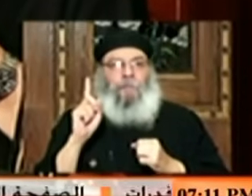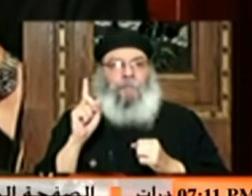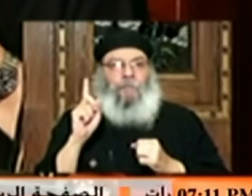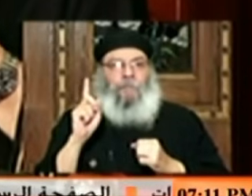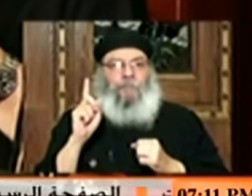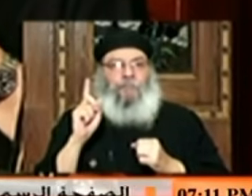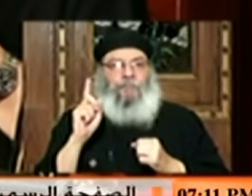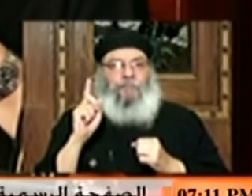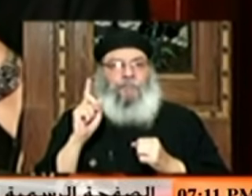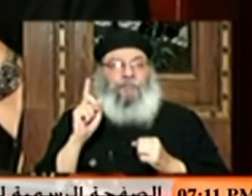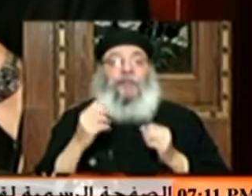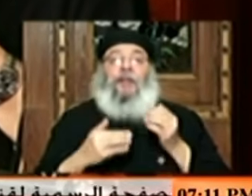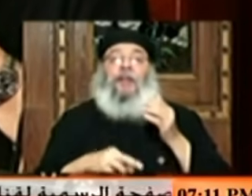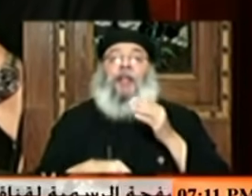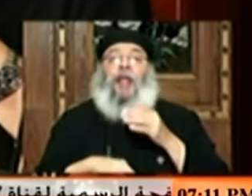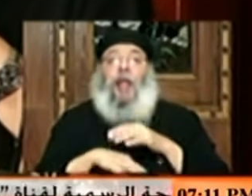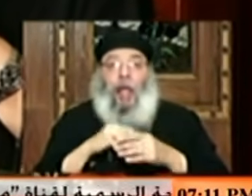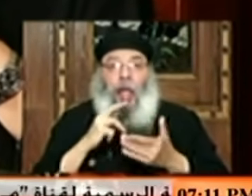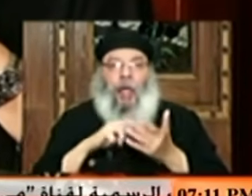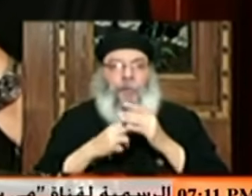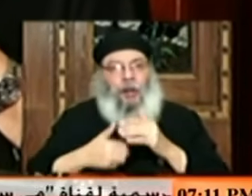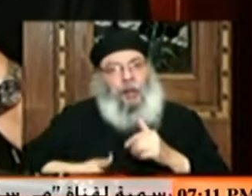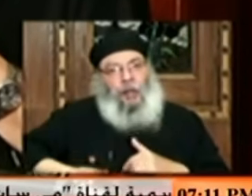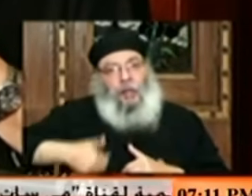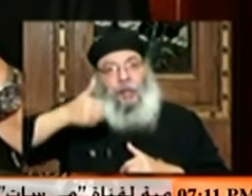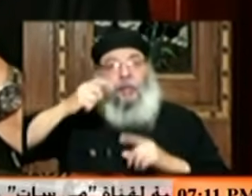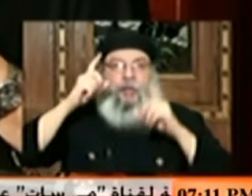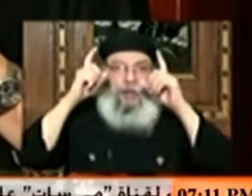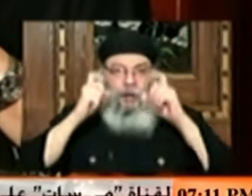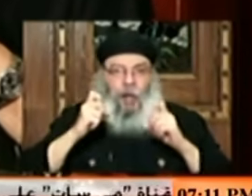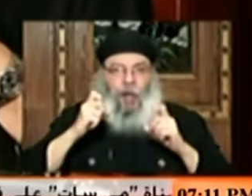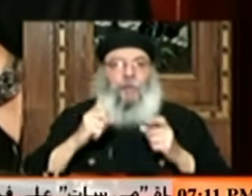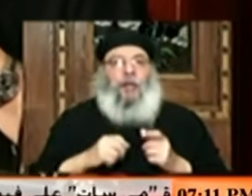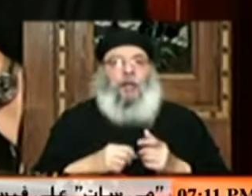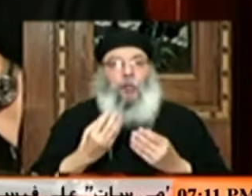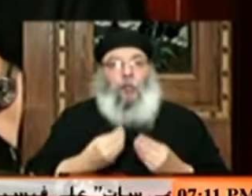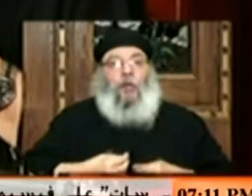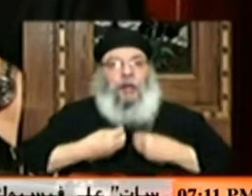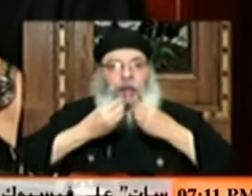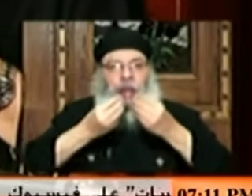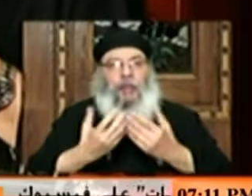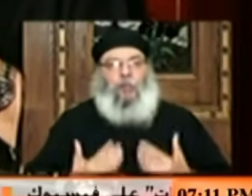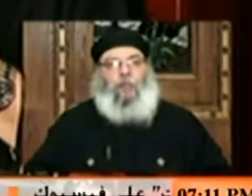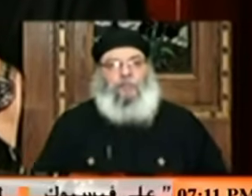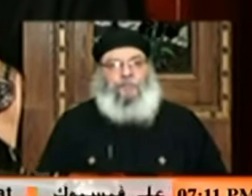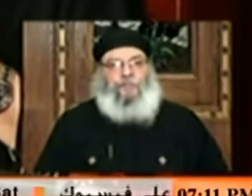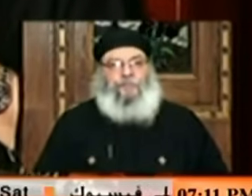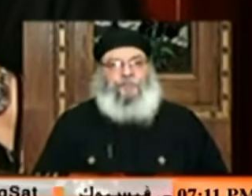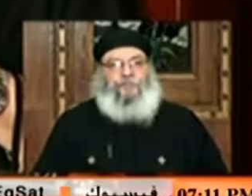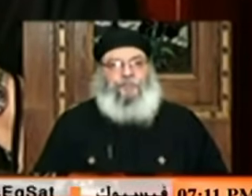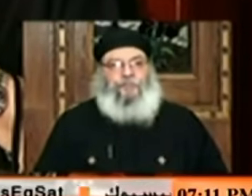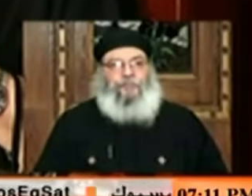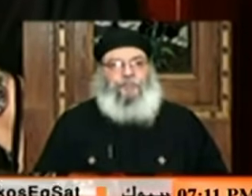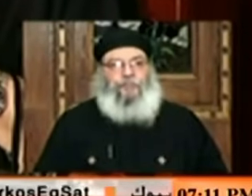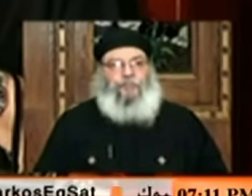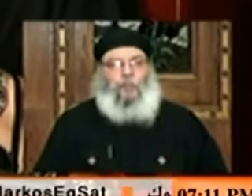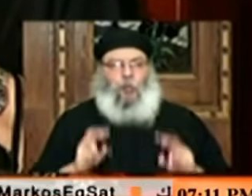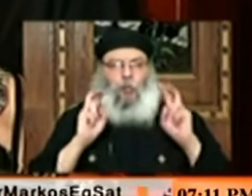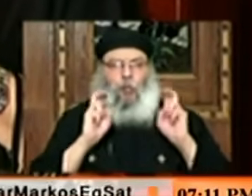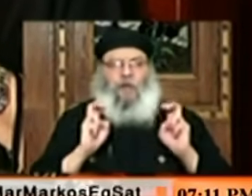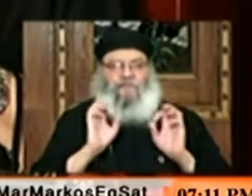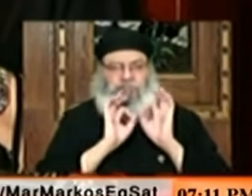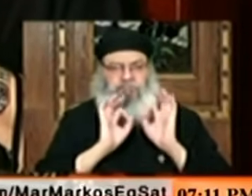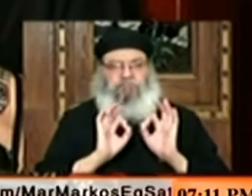يفهم الخير او الرحمه او العمل الحسن اللي ممكن يتعمل ويجي يقف عند